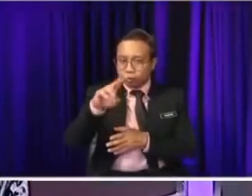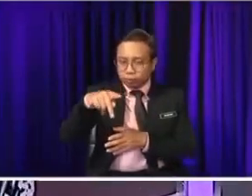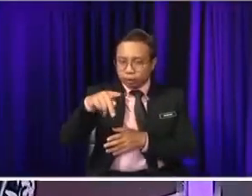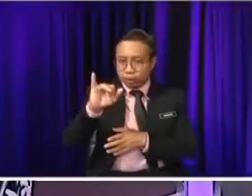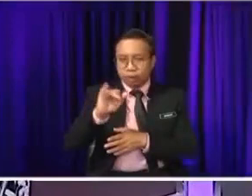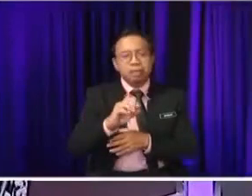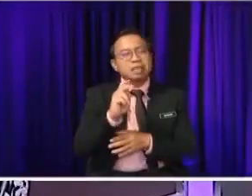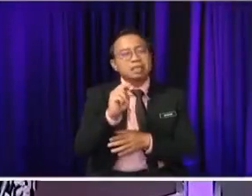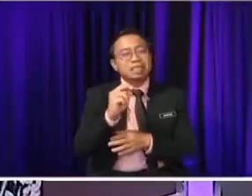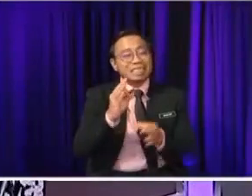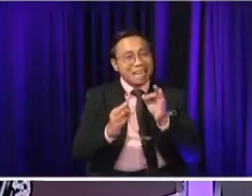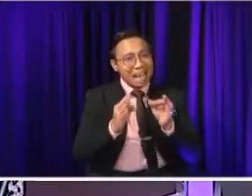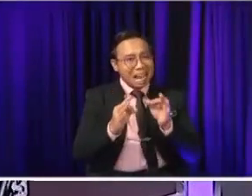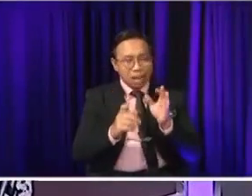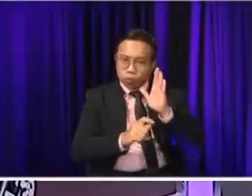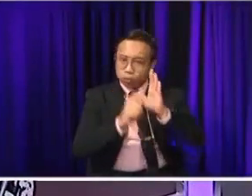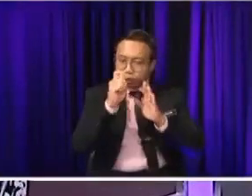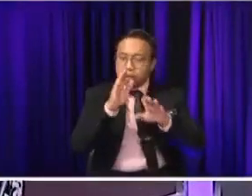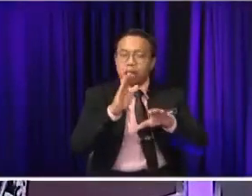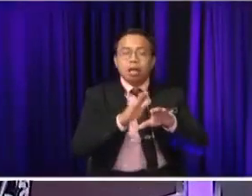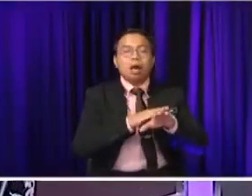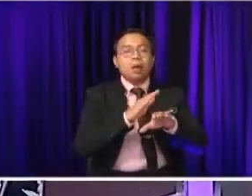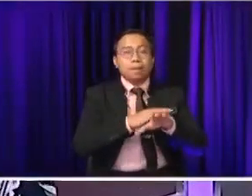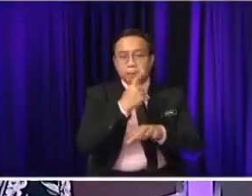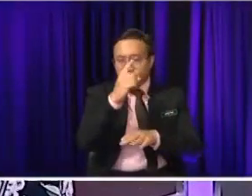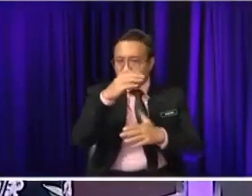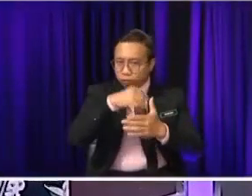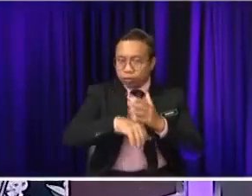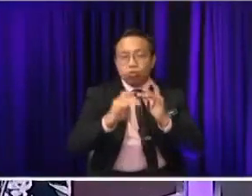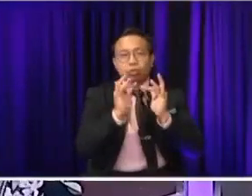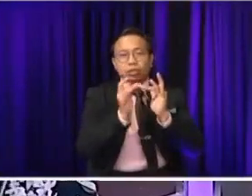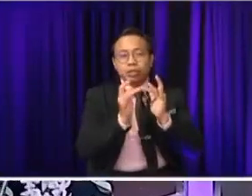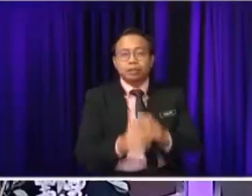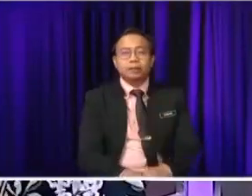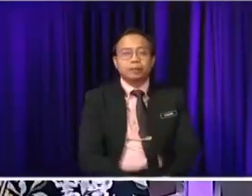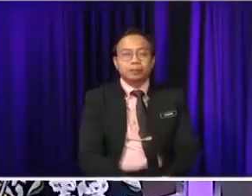nanti di lambat untuk dia masuk dalam internet